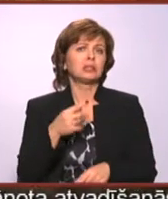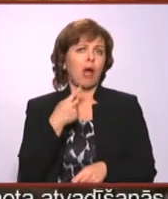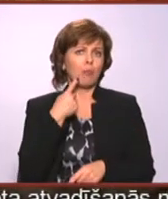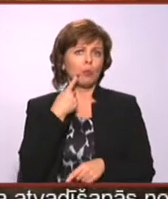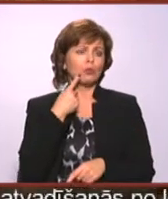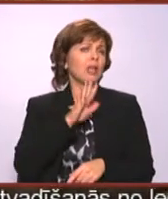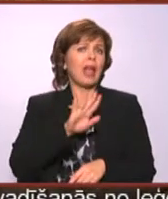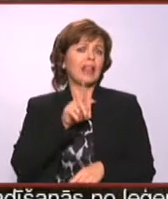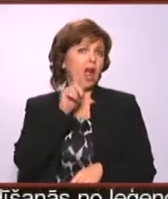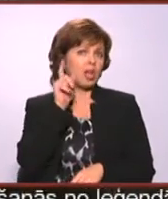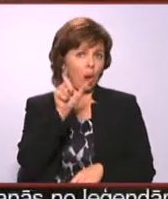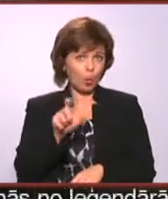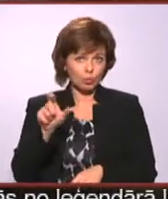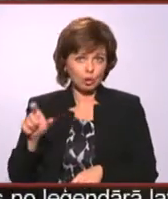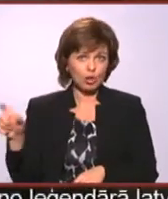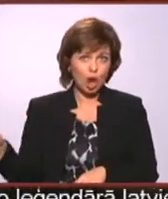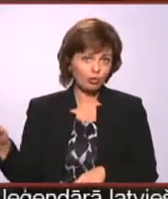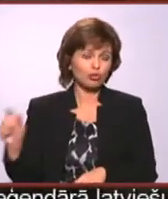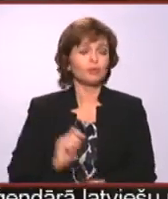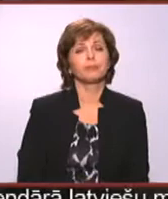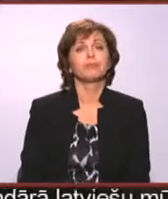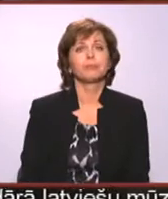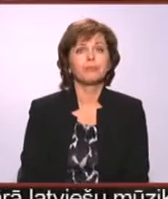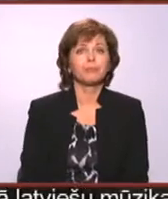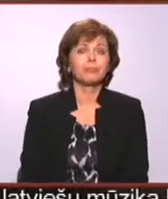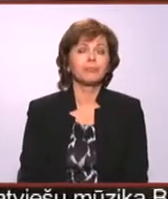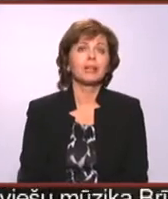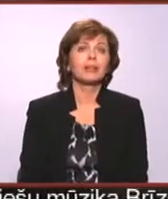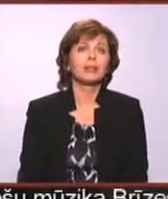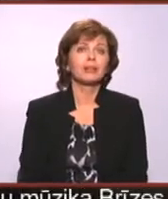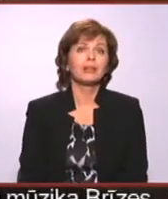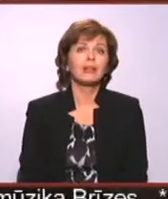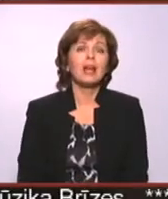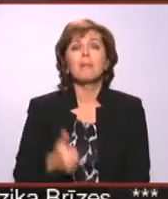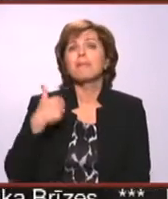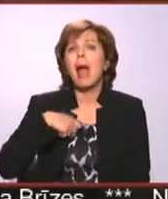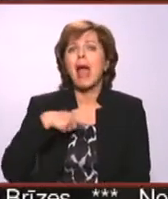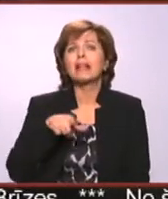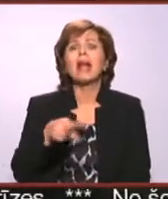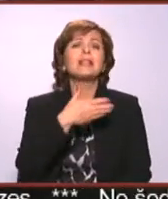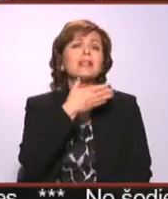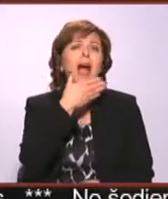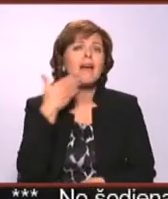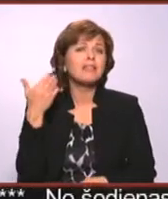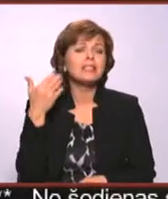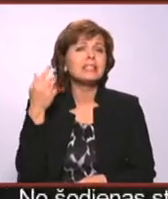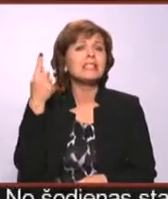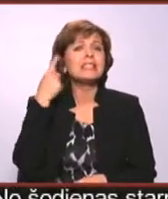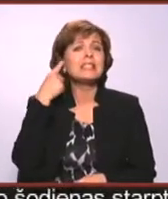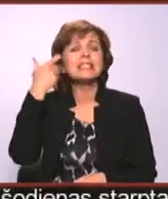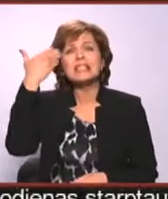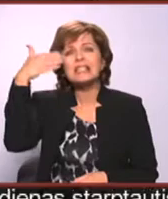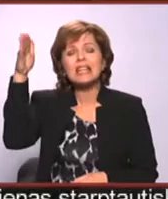tikai jauniešus. Tas man liekas gaus gaus. Meitiņa, neviena cirklantāriešu galva neieies iekšā,